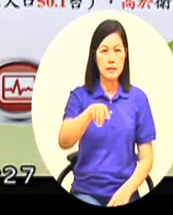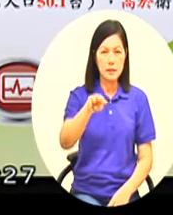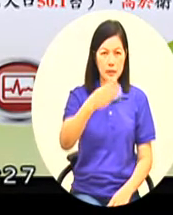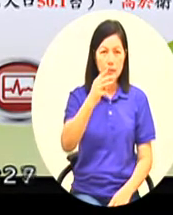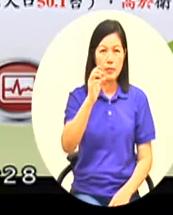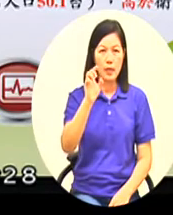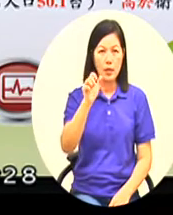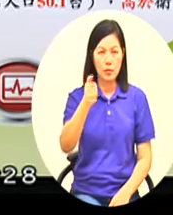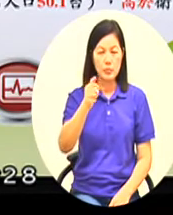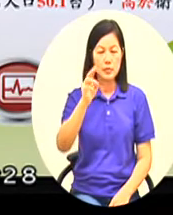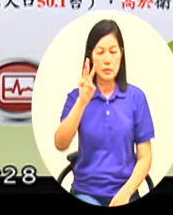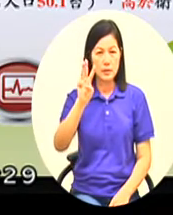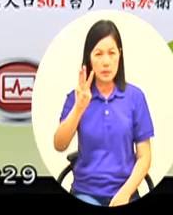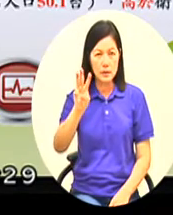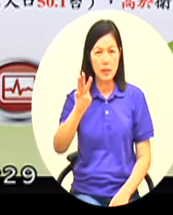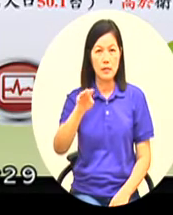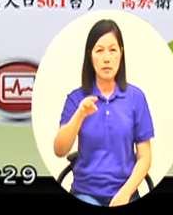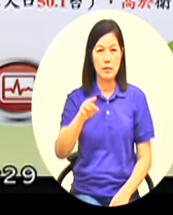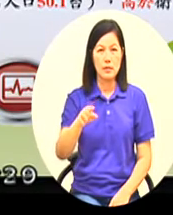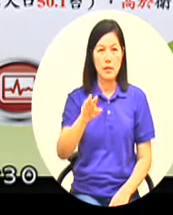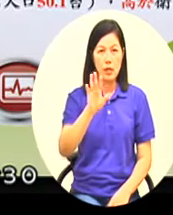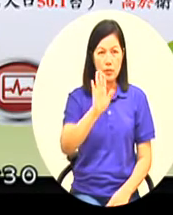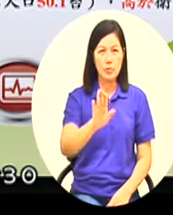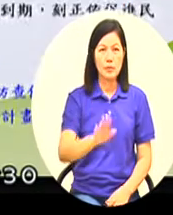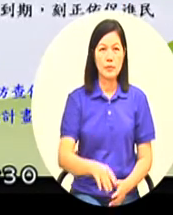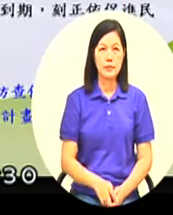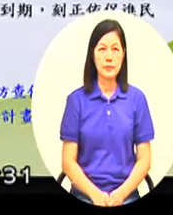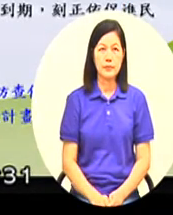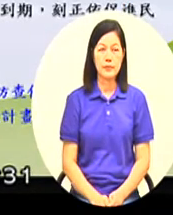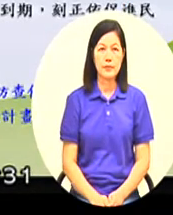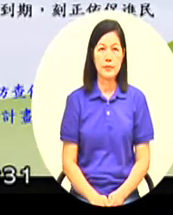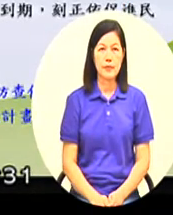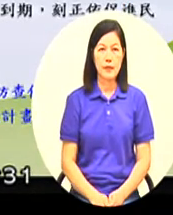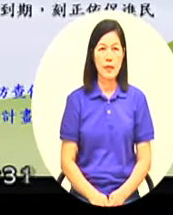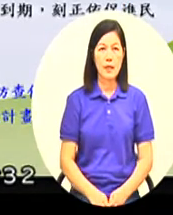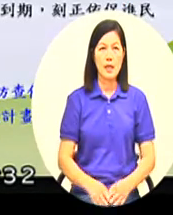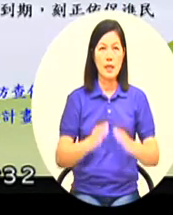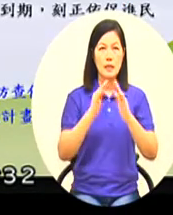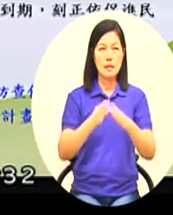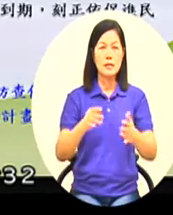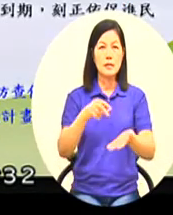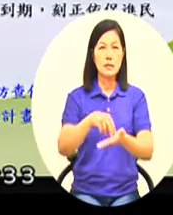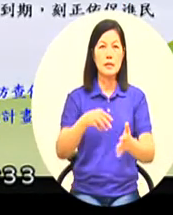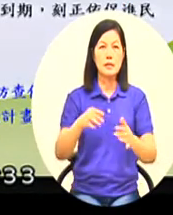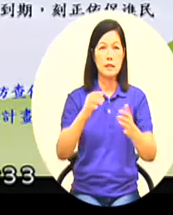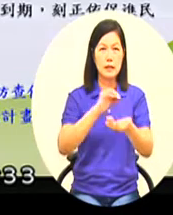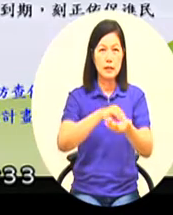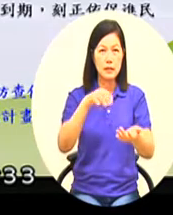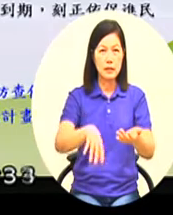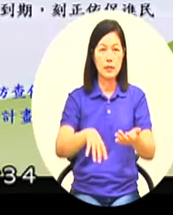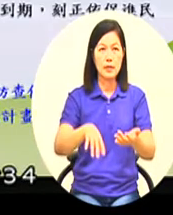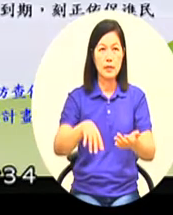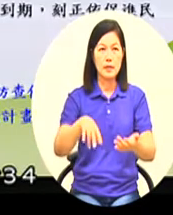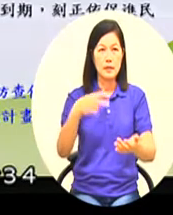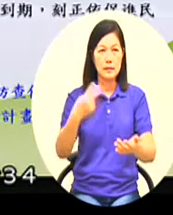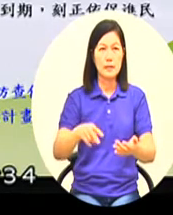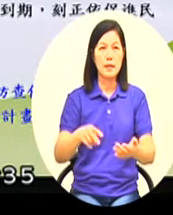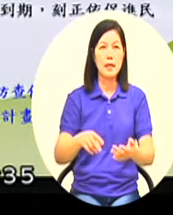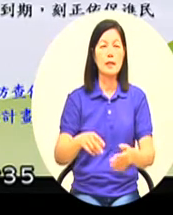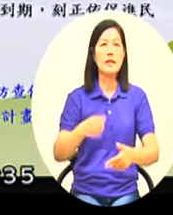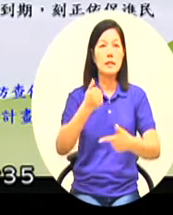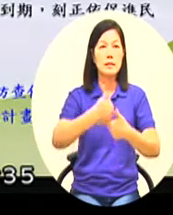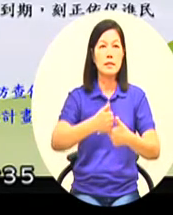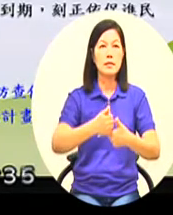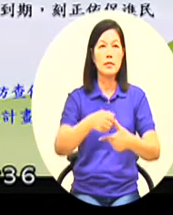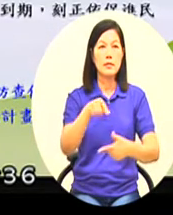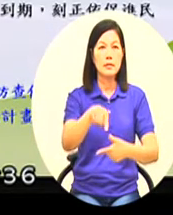1353台，那已经超过目前的一个指标。在私立医院再造部分，那委托经营创造3年，那目